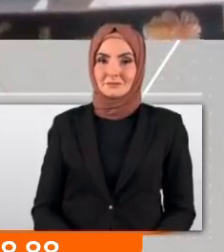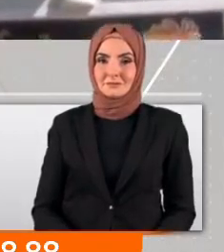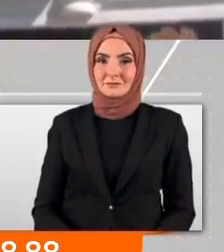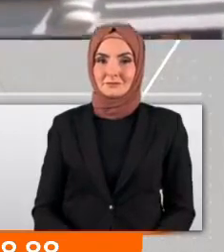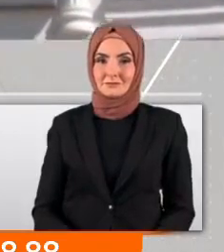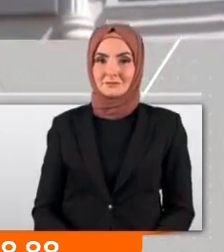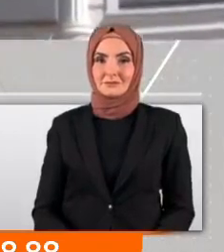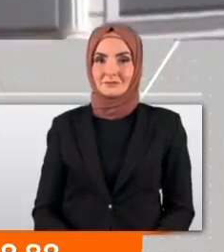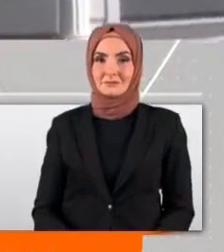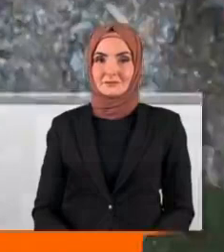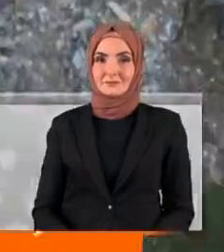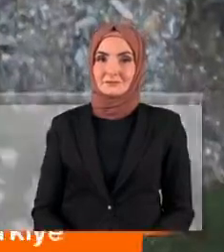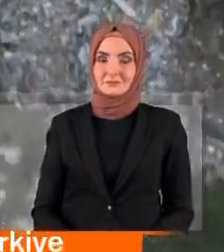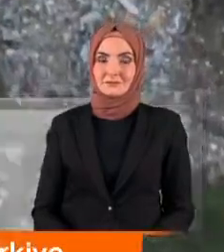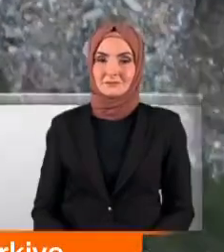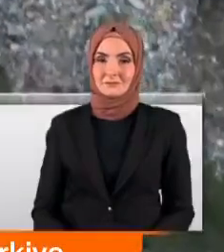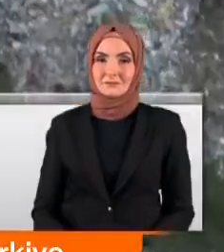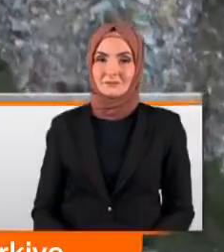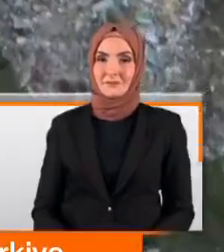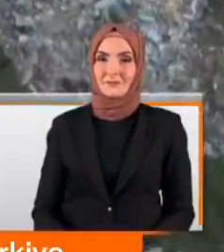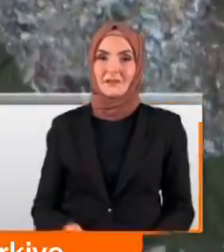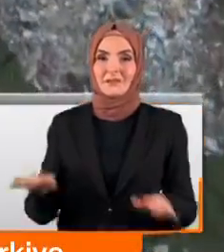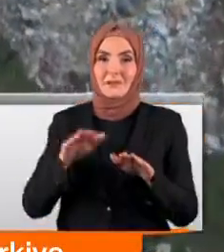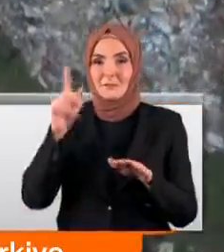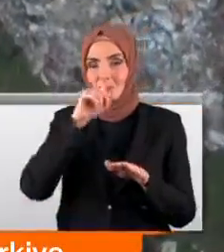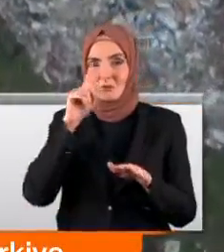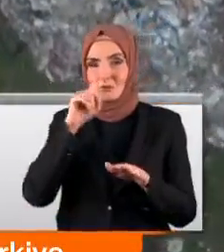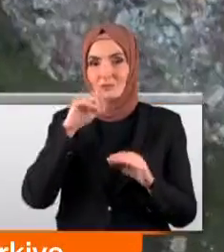yok artık. O yok yani. Depremin ayırdığı iki yakın